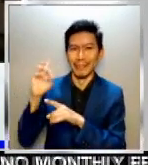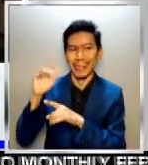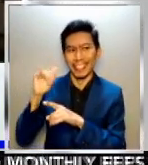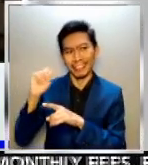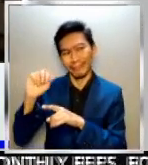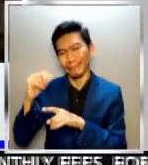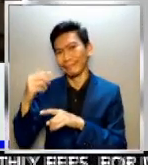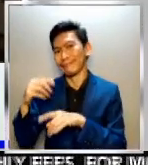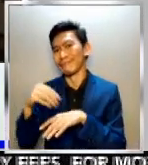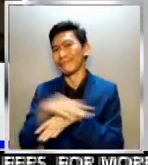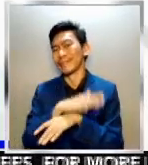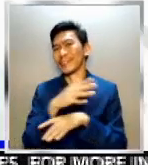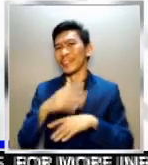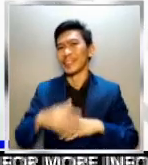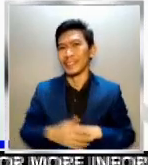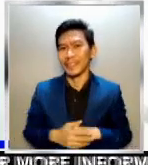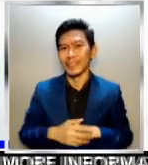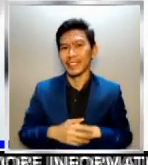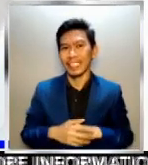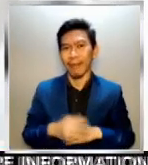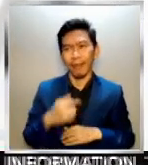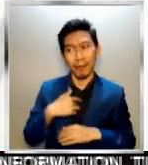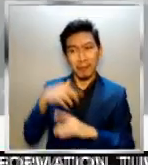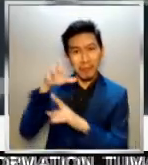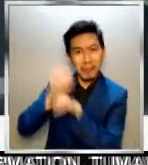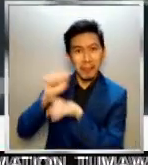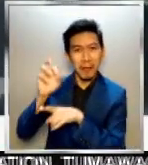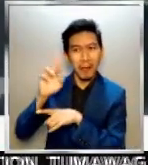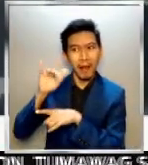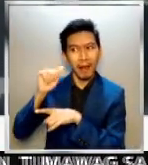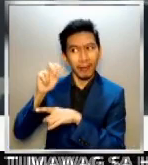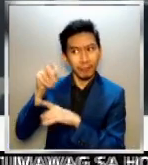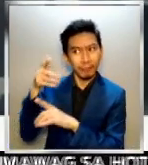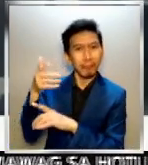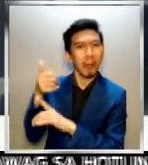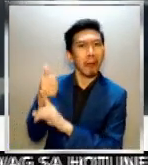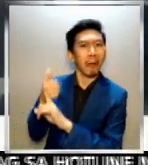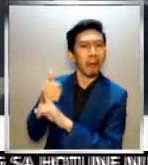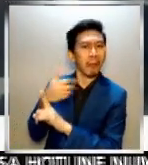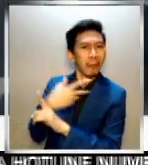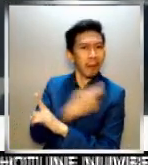si Marian nagpa-vaccine, lumakas yung loob ko. I don't push ya.